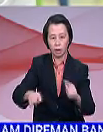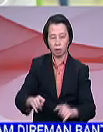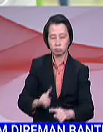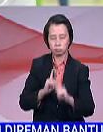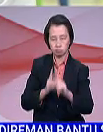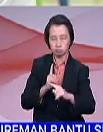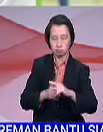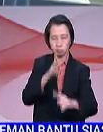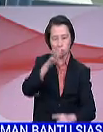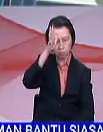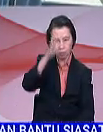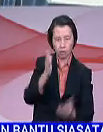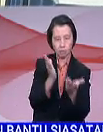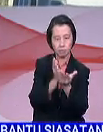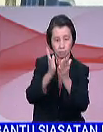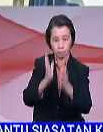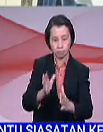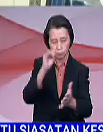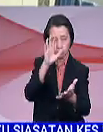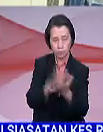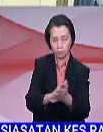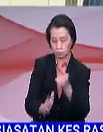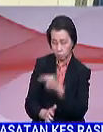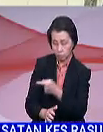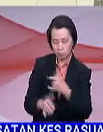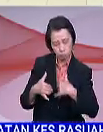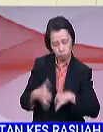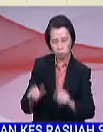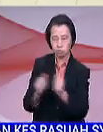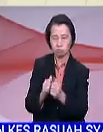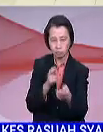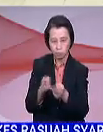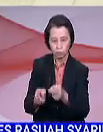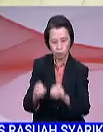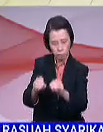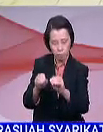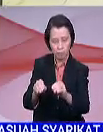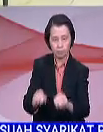positif oleh ibu bapa dan pelajar menambah keyakinan beliau untuk meneruskan usaha berkenaan.